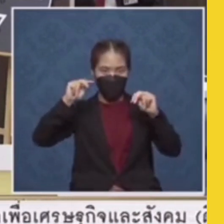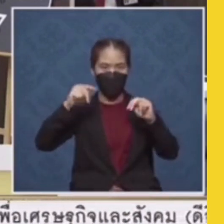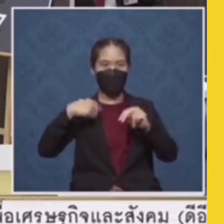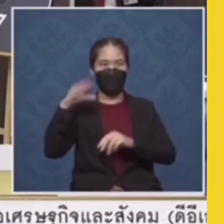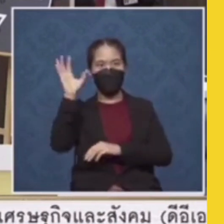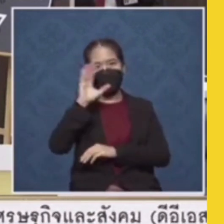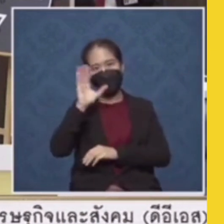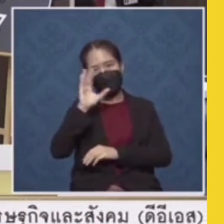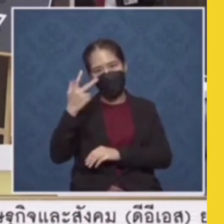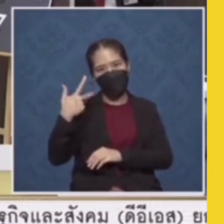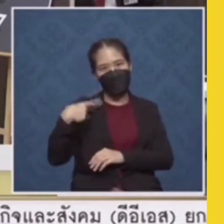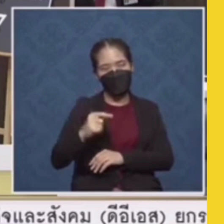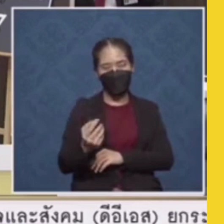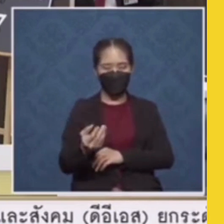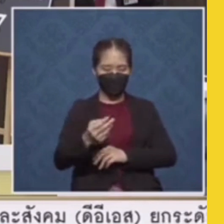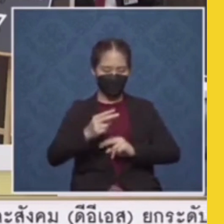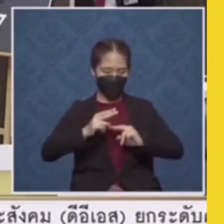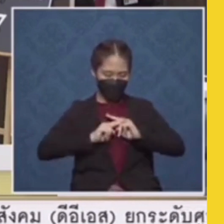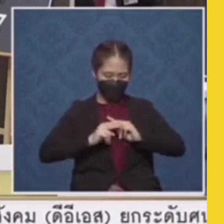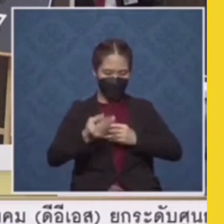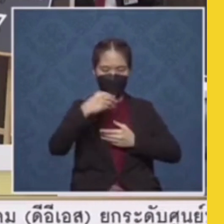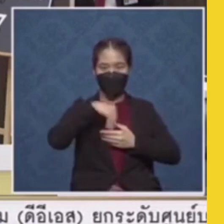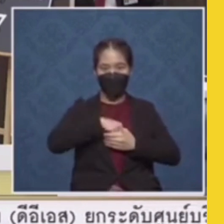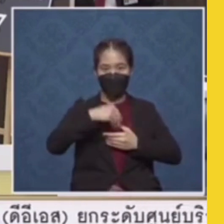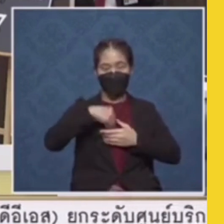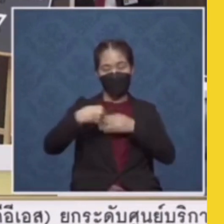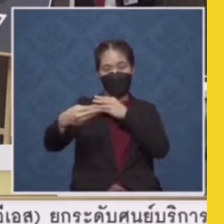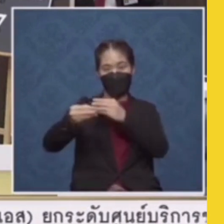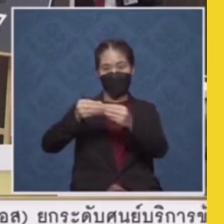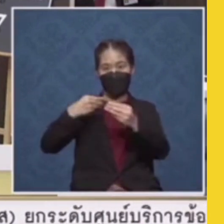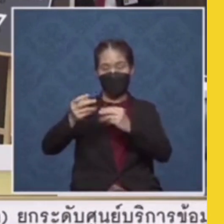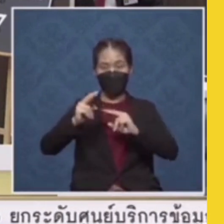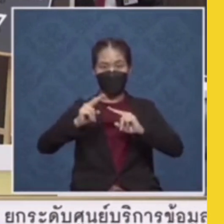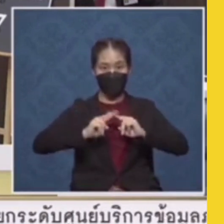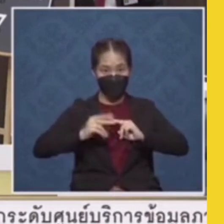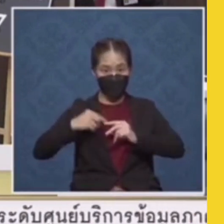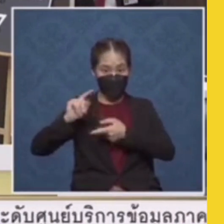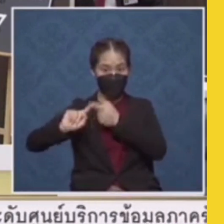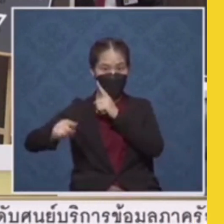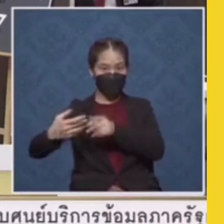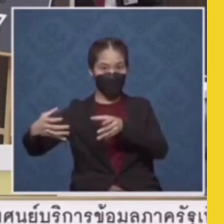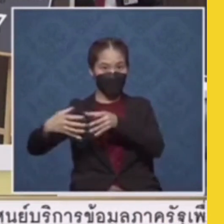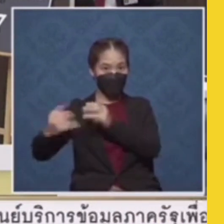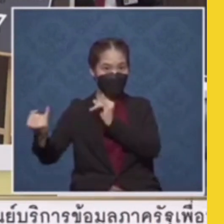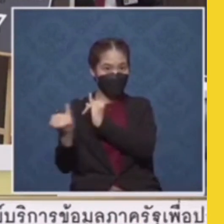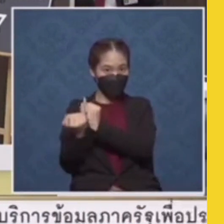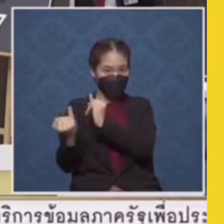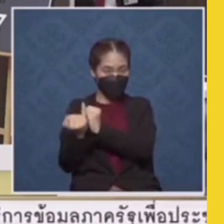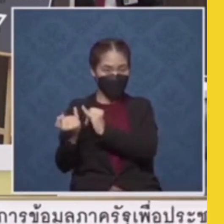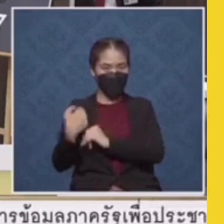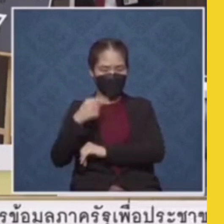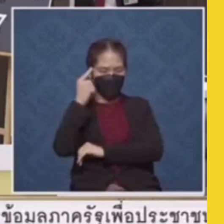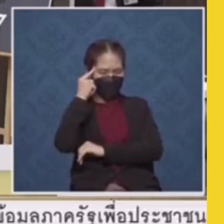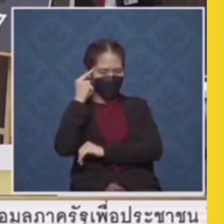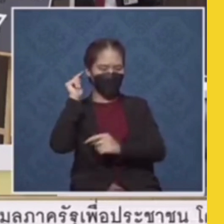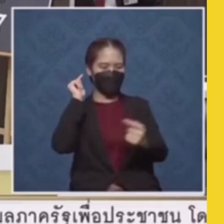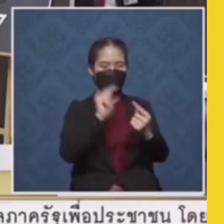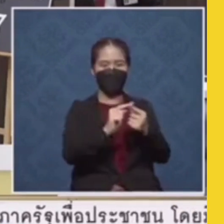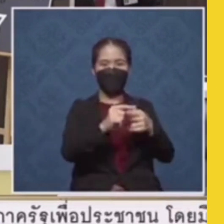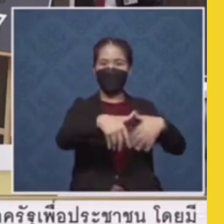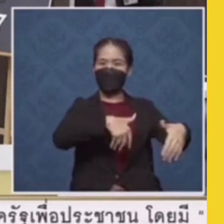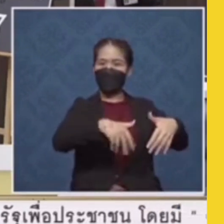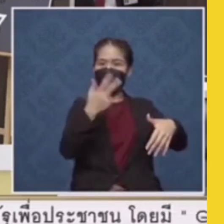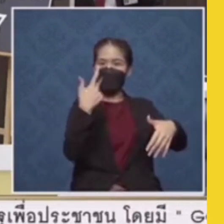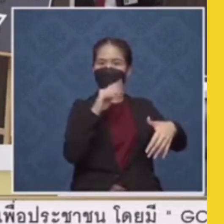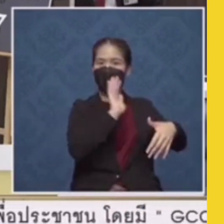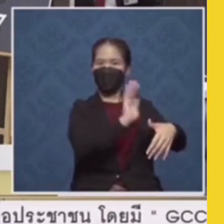บนความเดอดร้อนของประชาชนเอือผลประโยชนให้ตนเองและพวกพ้องยึดถือประโยชนของประชาชนยึดถือประโชน